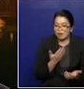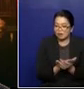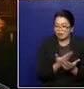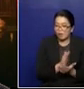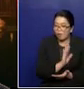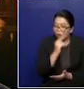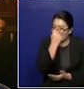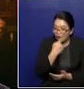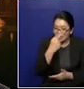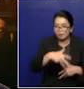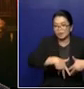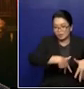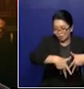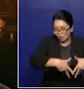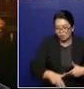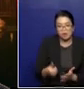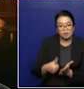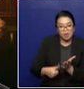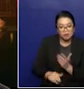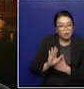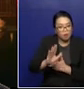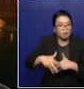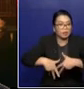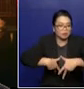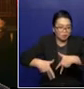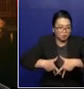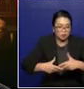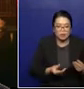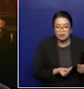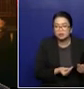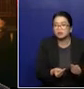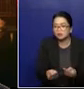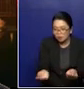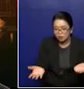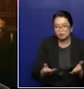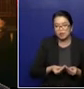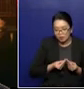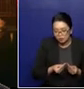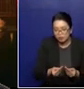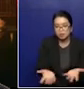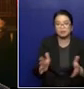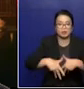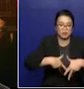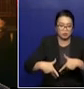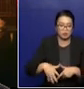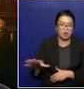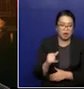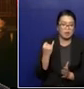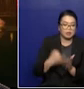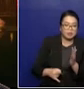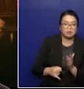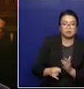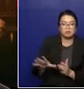นภาษีก็ของประชาชนคืนเข้าไปเถอะครับอย่าเอาไปใช้ผิดประเภทนะ ผม